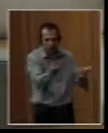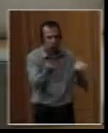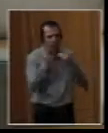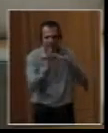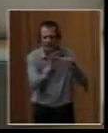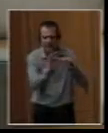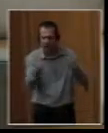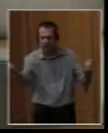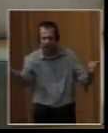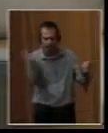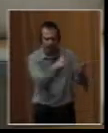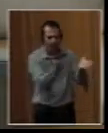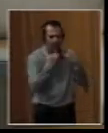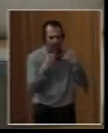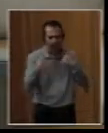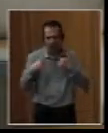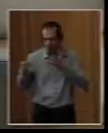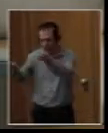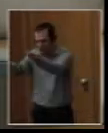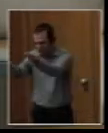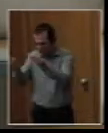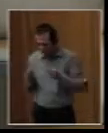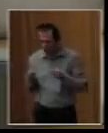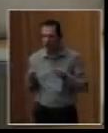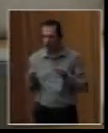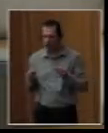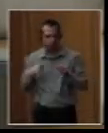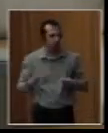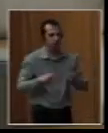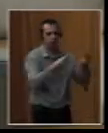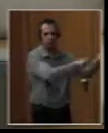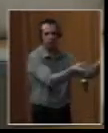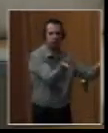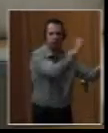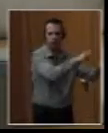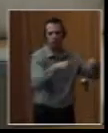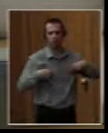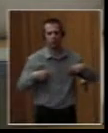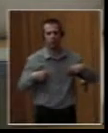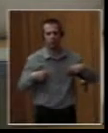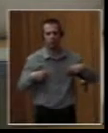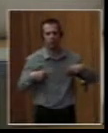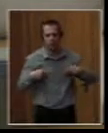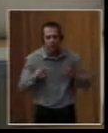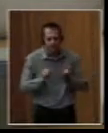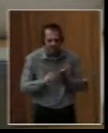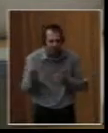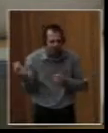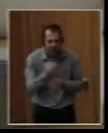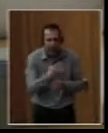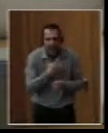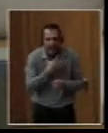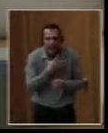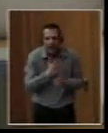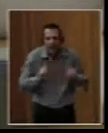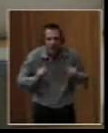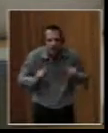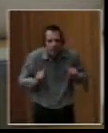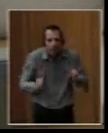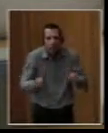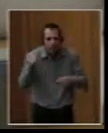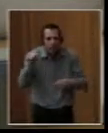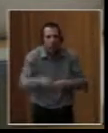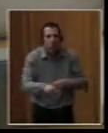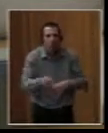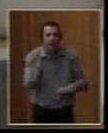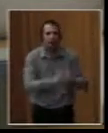τους. Υπάρχει λοιπόν άμεση ανάγκη να αναλυφθεί αυτή η πρωτοβουλία. Και αυτό